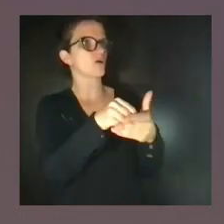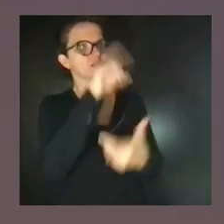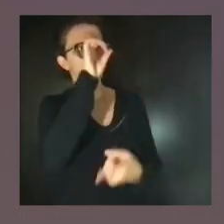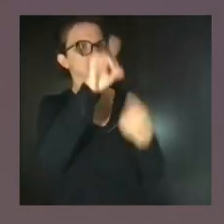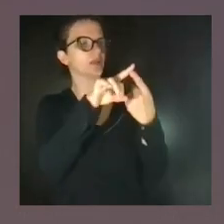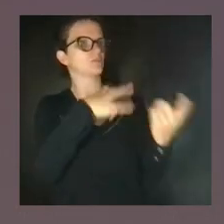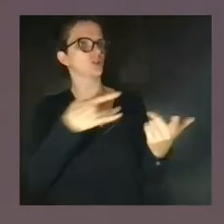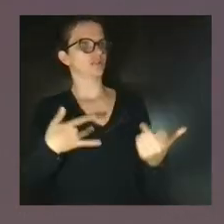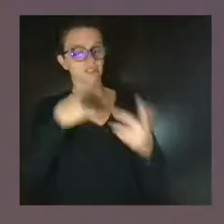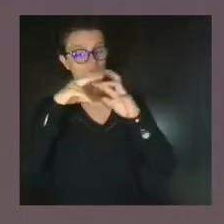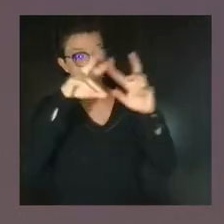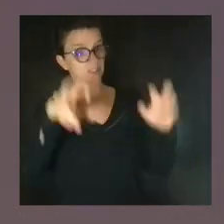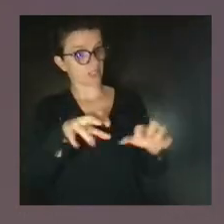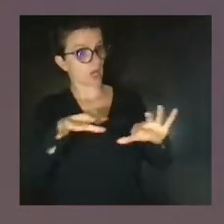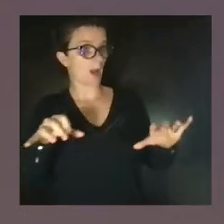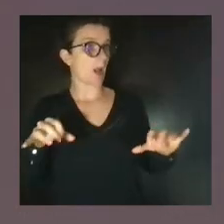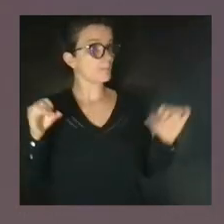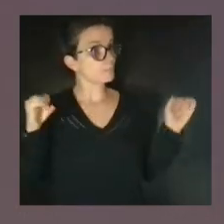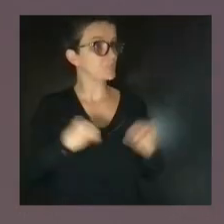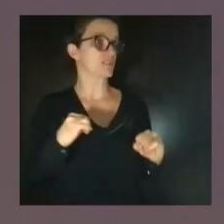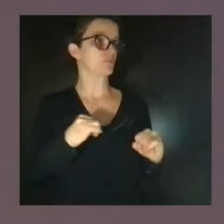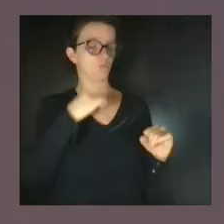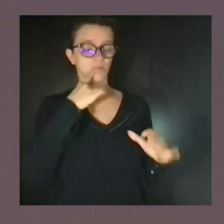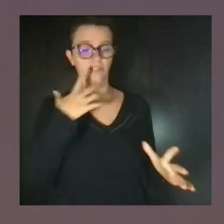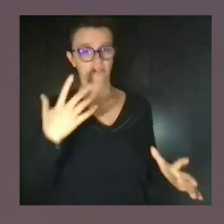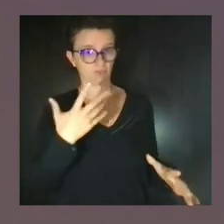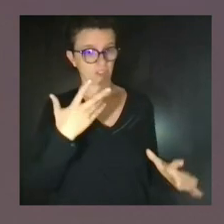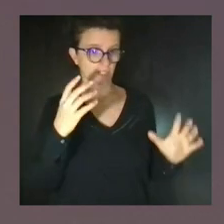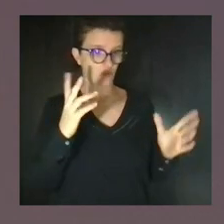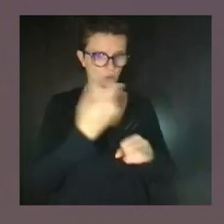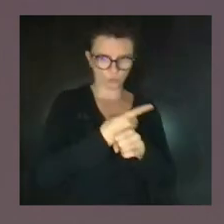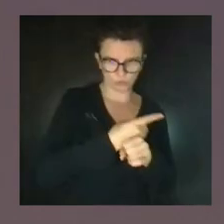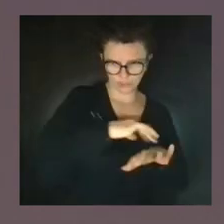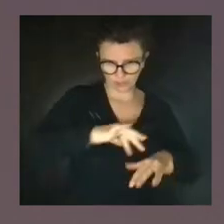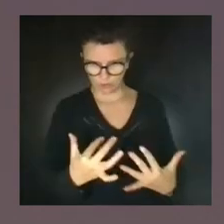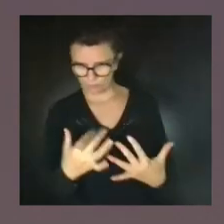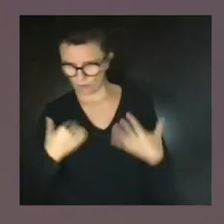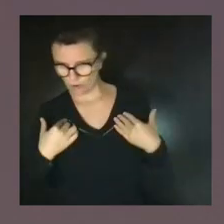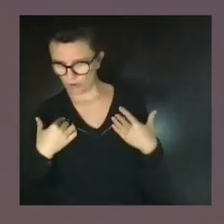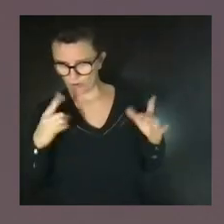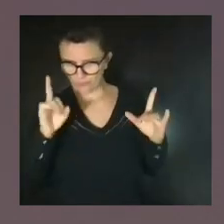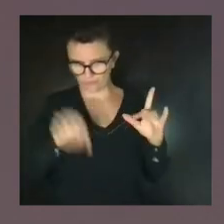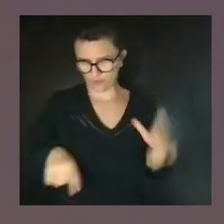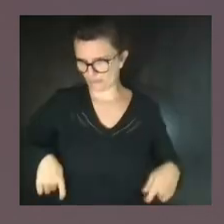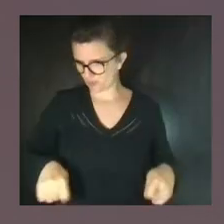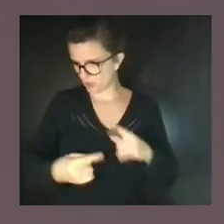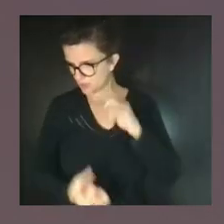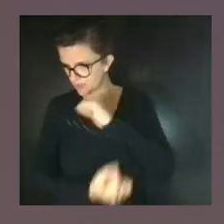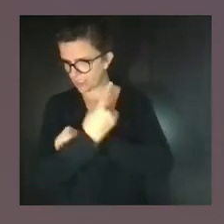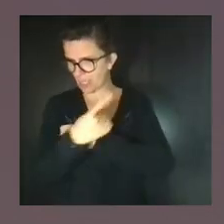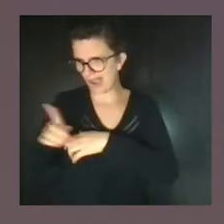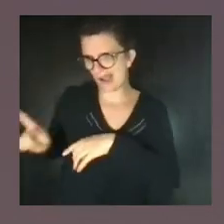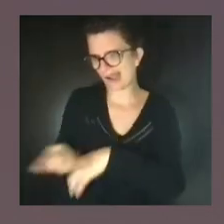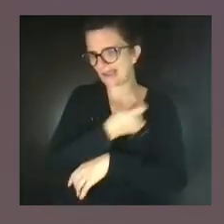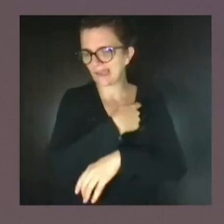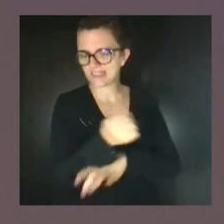certificat d'aptitude, la réserve de pratique. C'est avec quel outil je peux faire ce sport. Est-ce qu'il me faut un fauteuil spécial? Est-ce qu'il me faut une raquette spéciale?